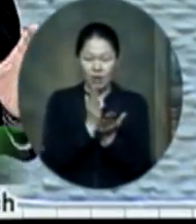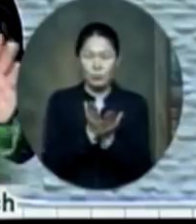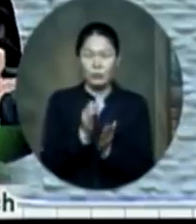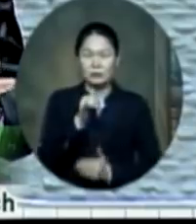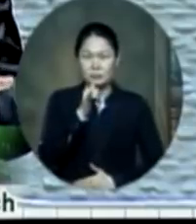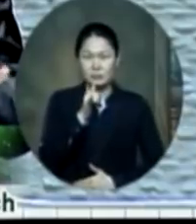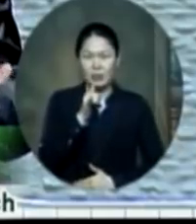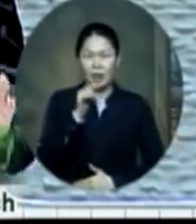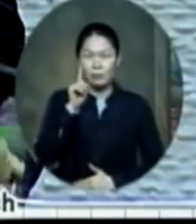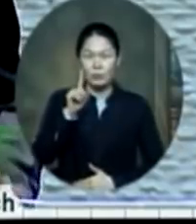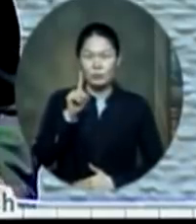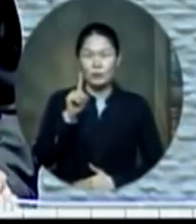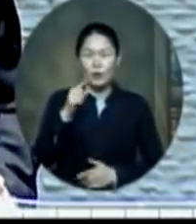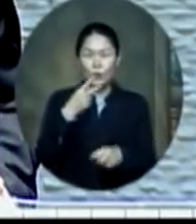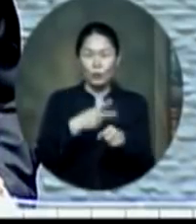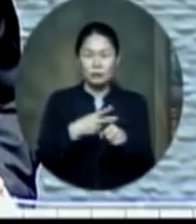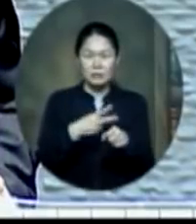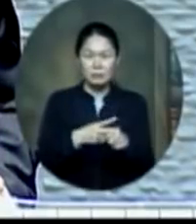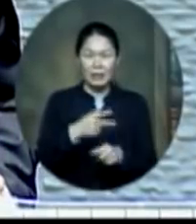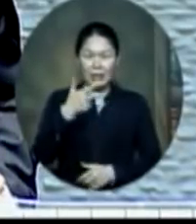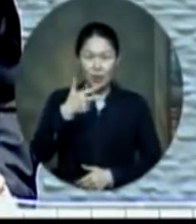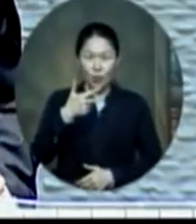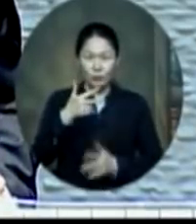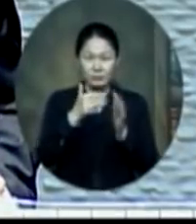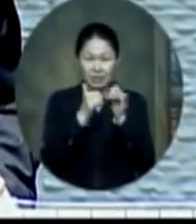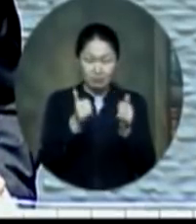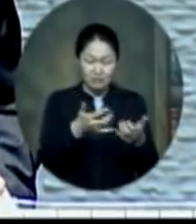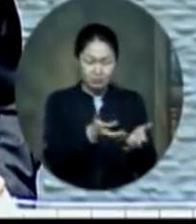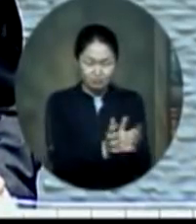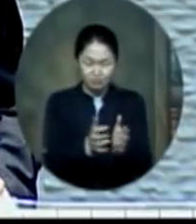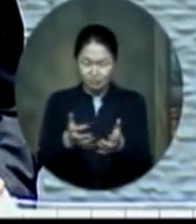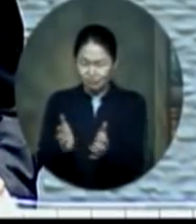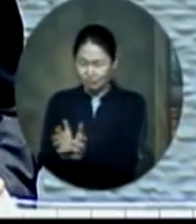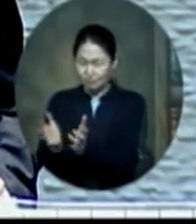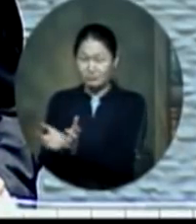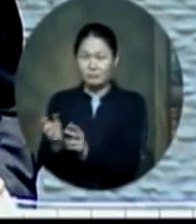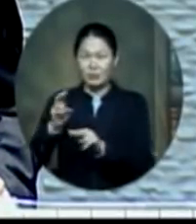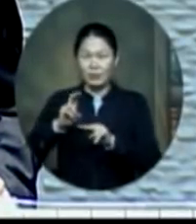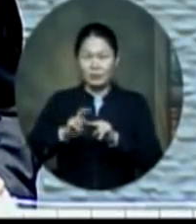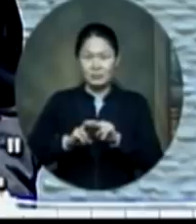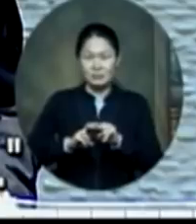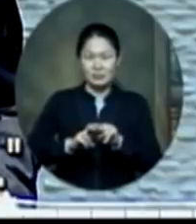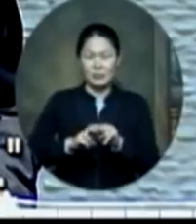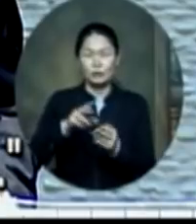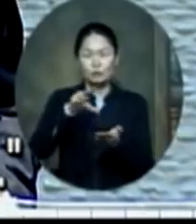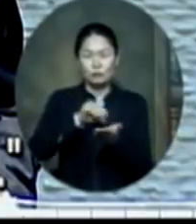7명씩 교수님이 우리를 그룹을 지어 앉히더니 과제를 주시는 거예요.